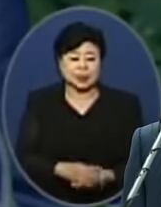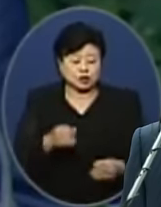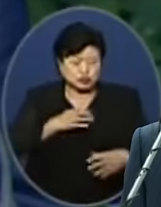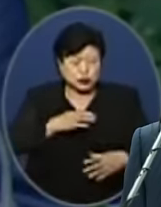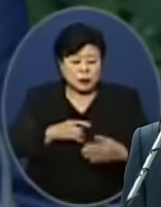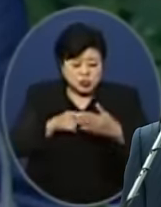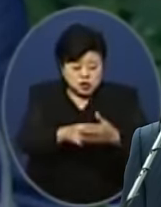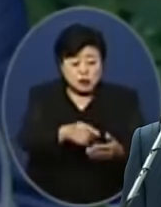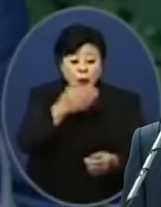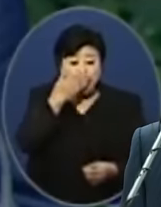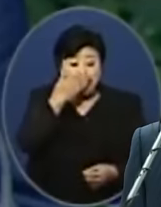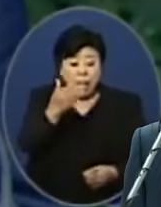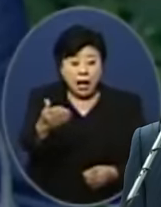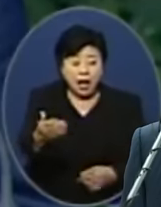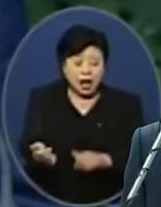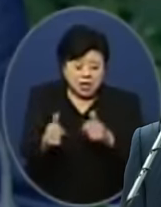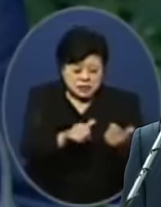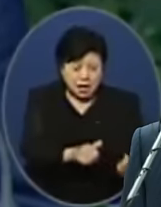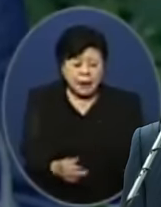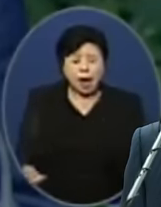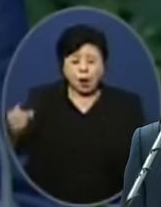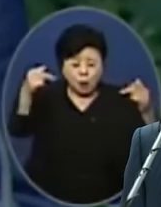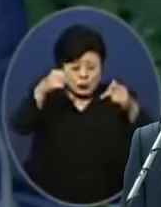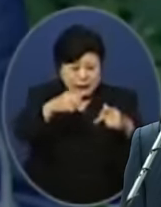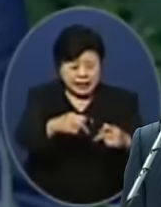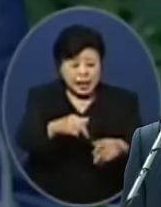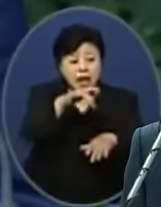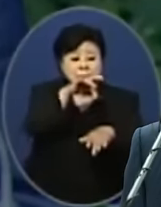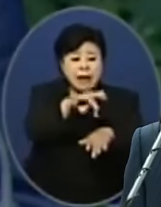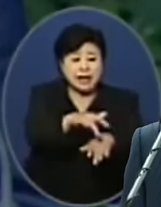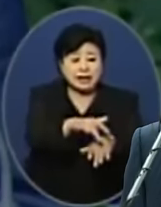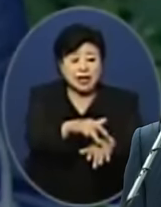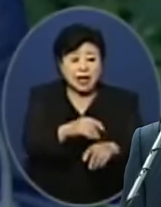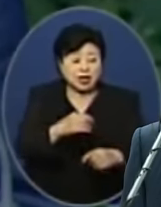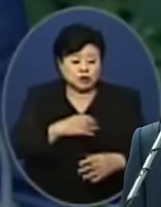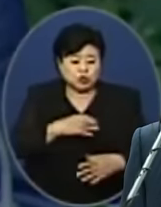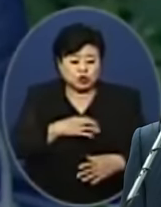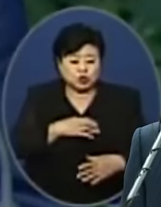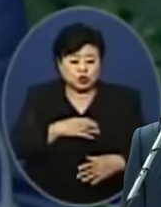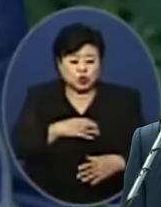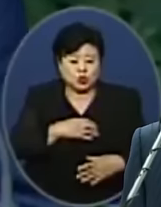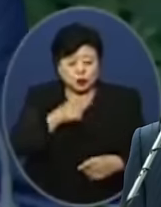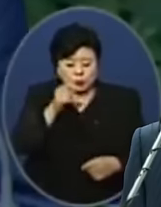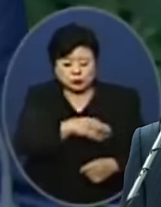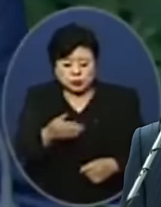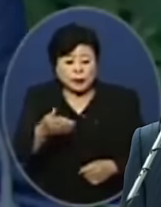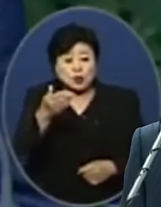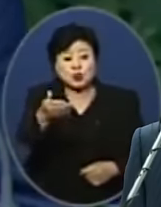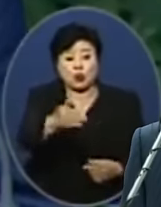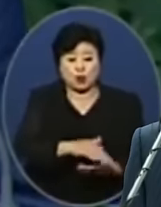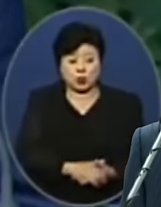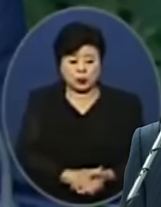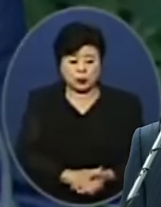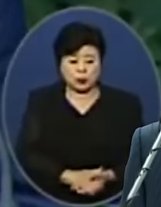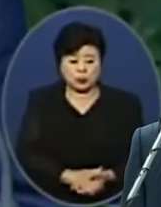두려움을 극복해야 되는 것입니다. 사망의 엄청난 골짜기에는 마귀가 두려움을 냇물같이 흐르게 하는 것입니다.